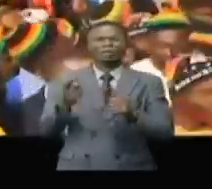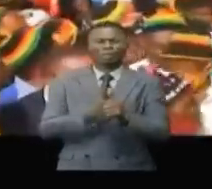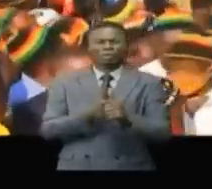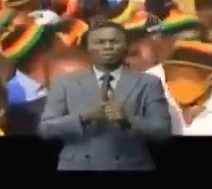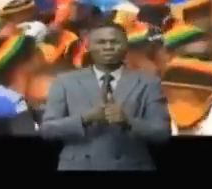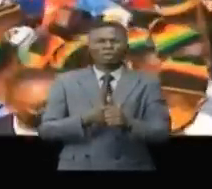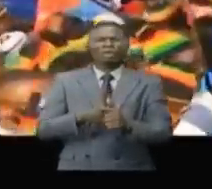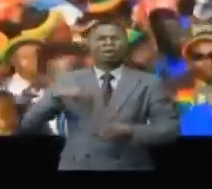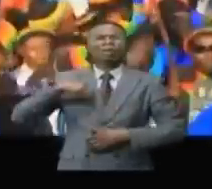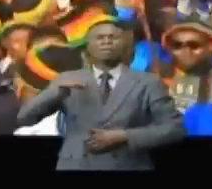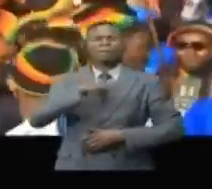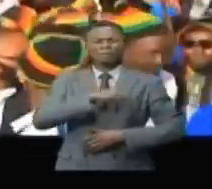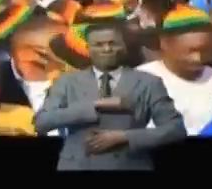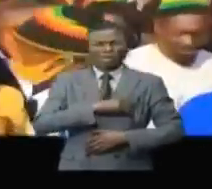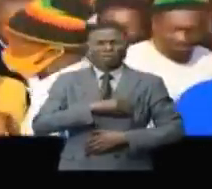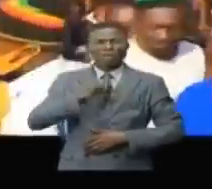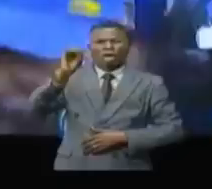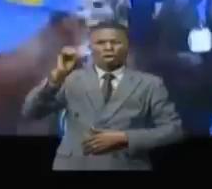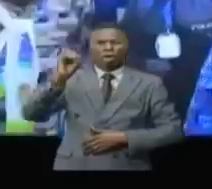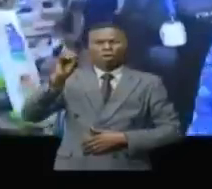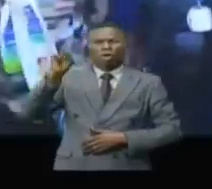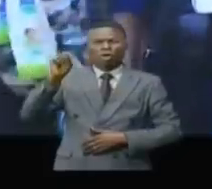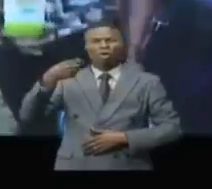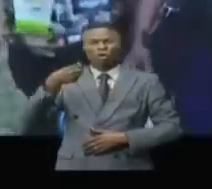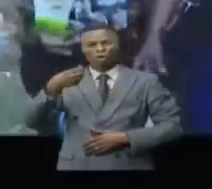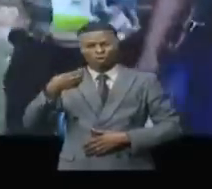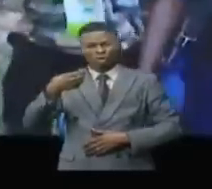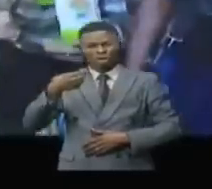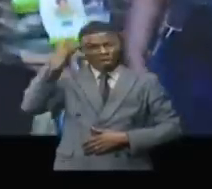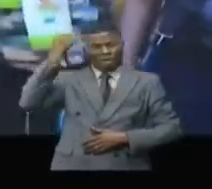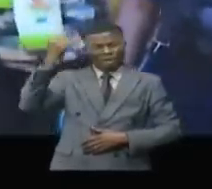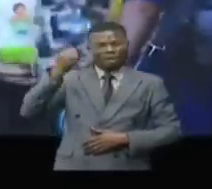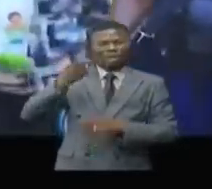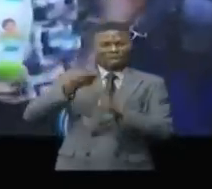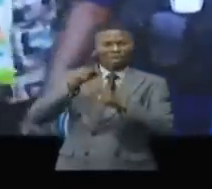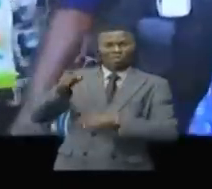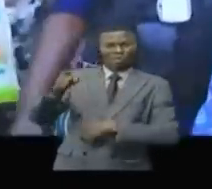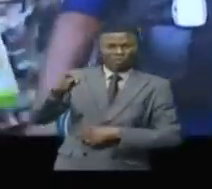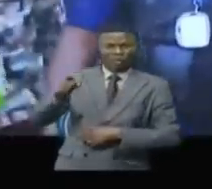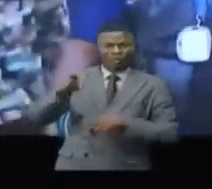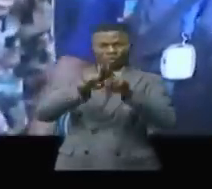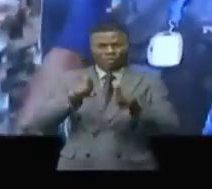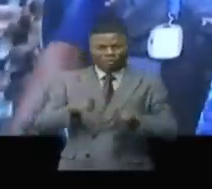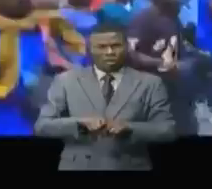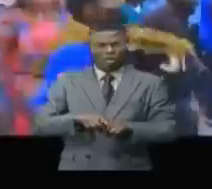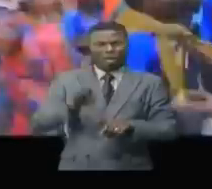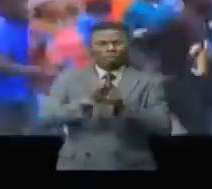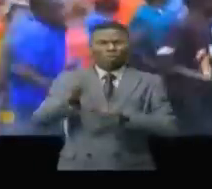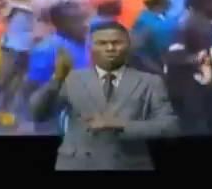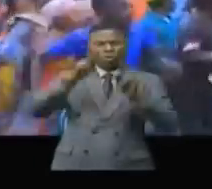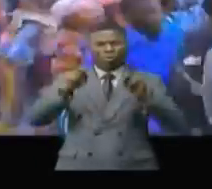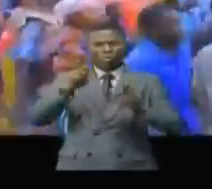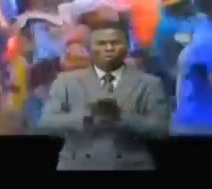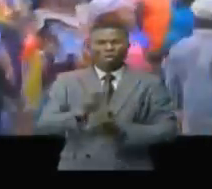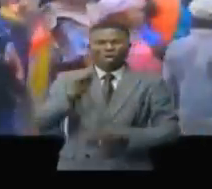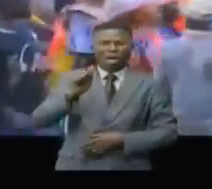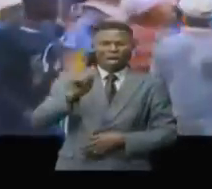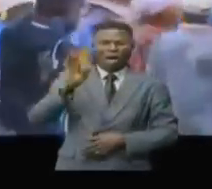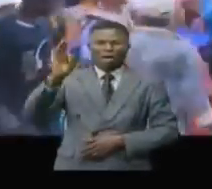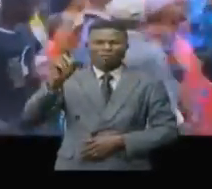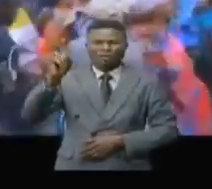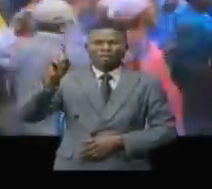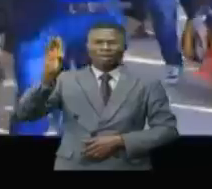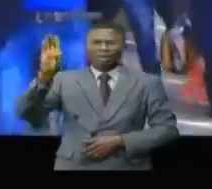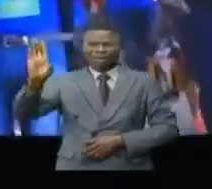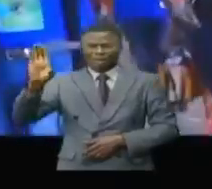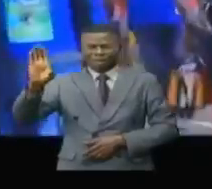part de membres des ASBEL et ONG dont elle est l'initiatrice, ainsi que des cadres et militants de l'AFDCA, regroupement politique